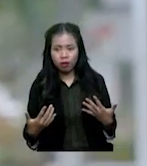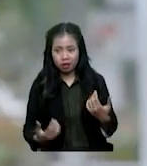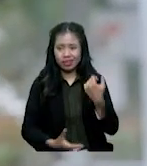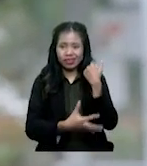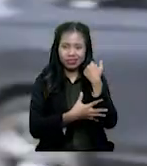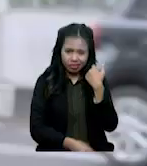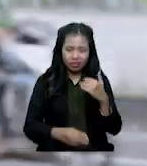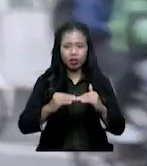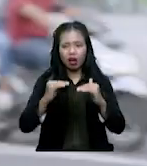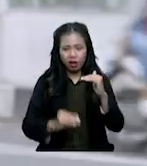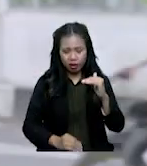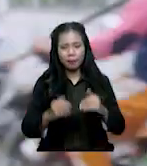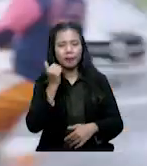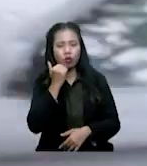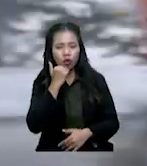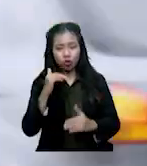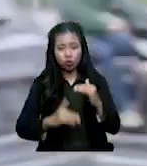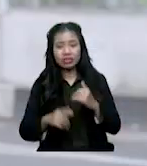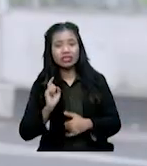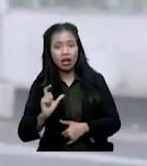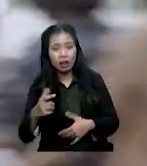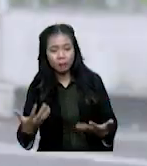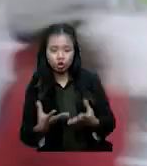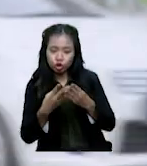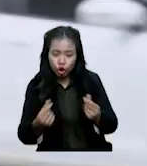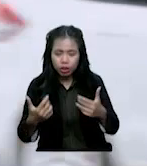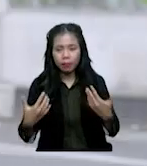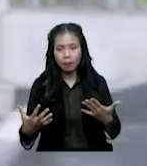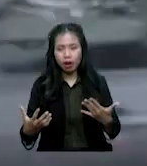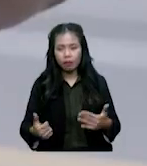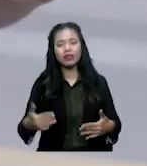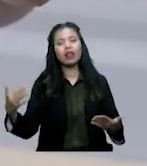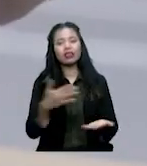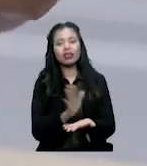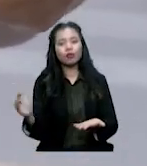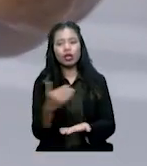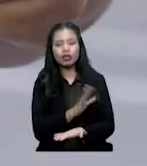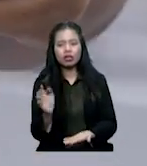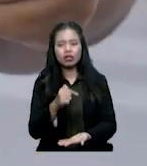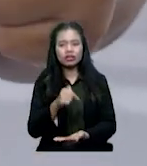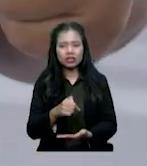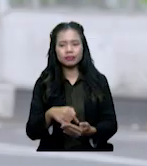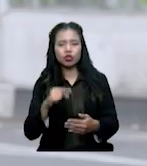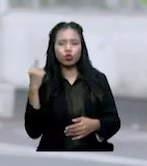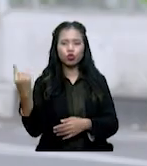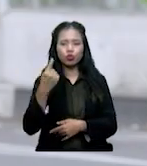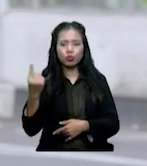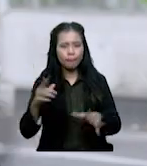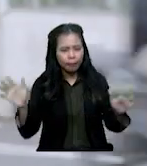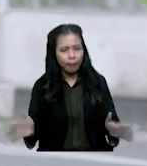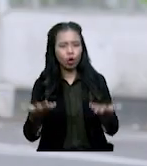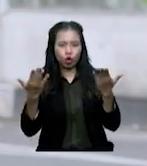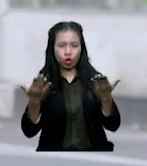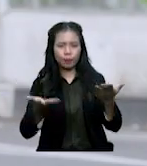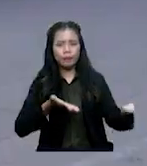angka pengangguran, yaitu pengembangan angkutan aglomerasi perkotaan dan kemudian muncul yang namanya pelayanan operasional